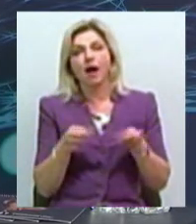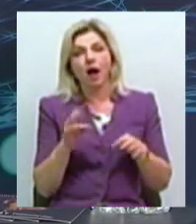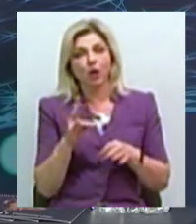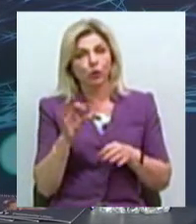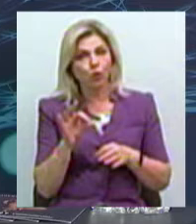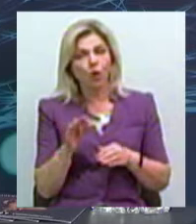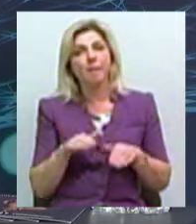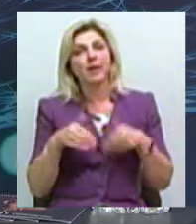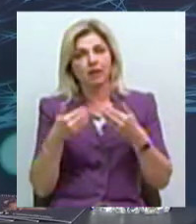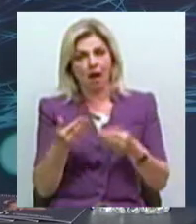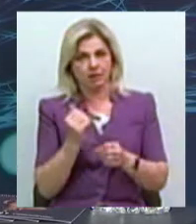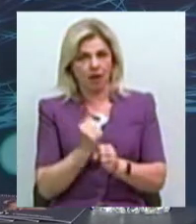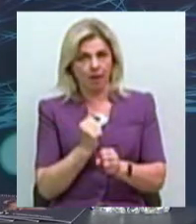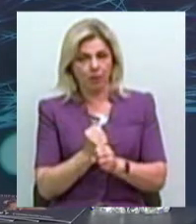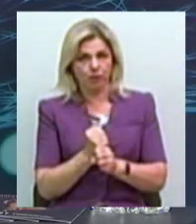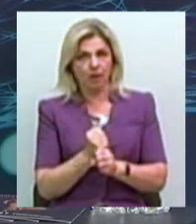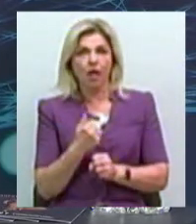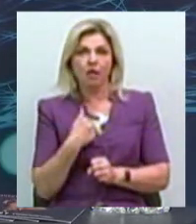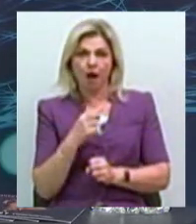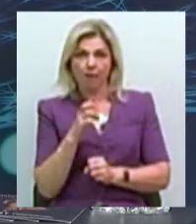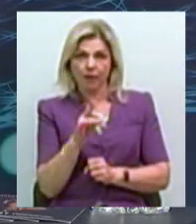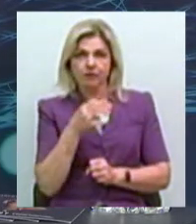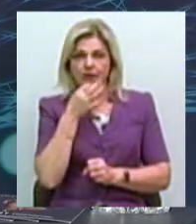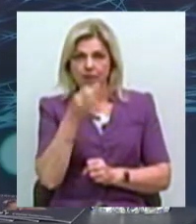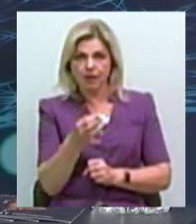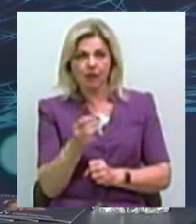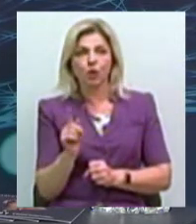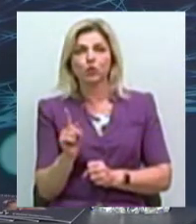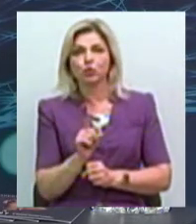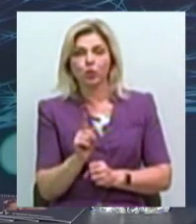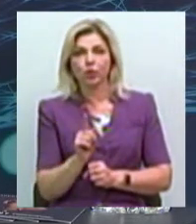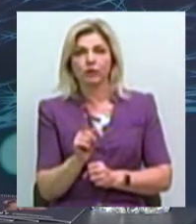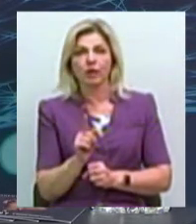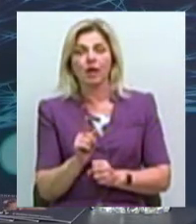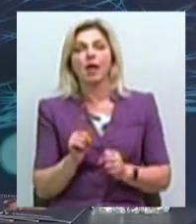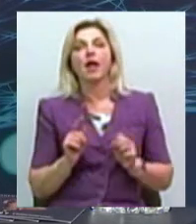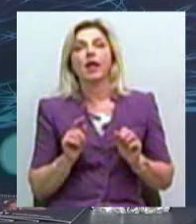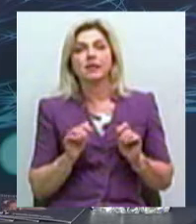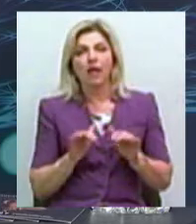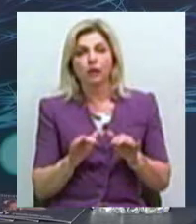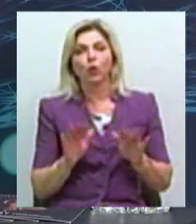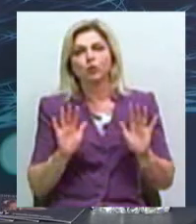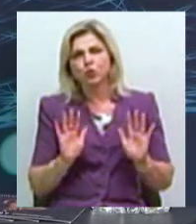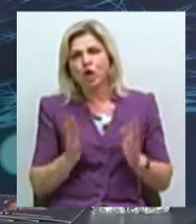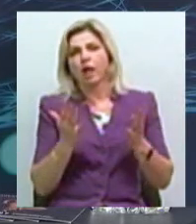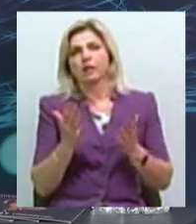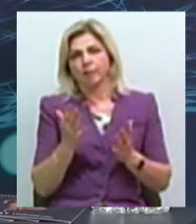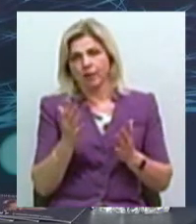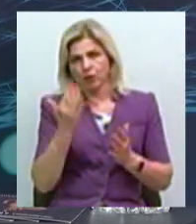работа. Я бы сказала, что дело с случайными людьми, которые не